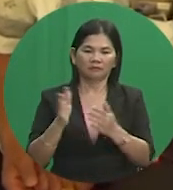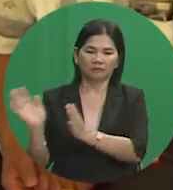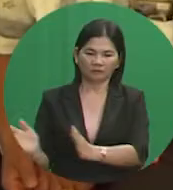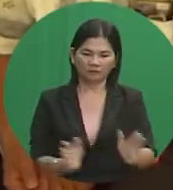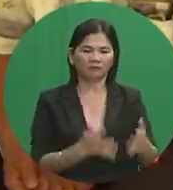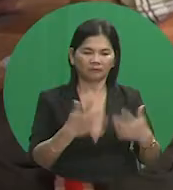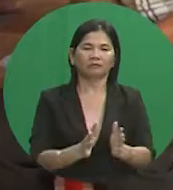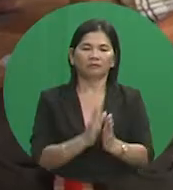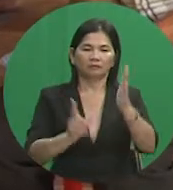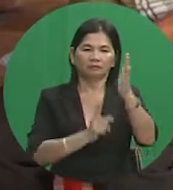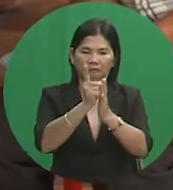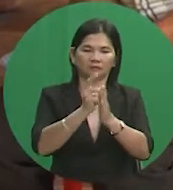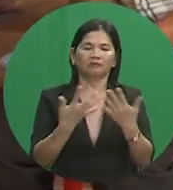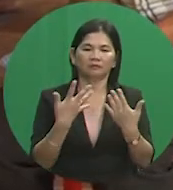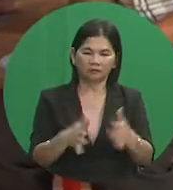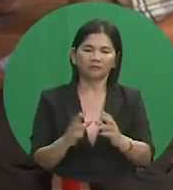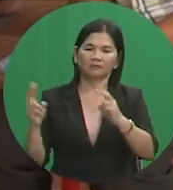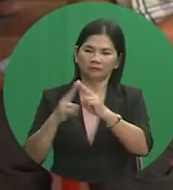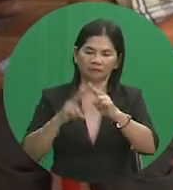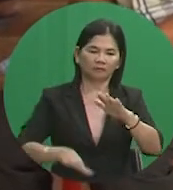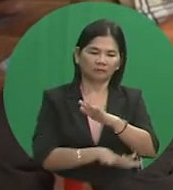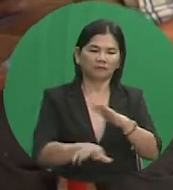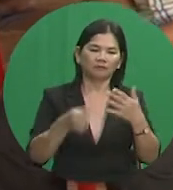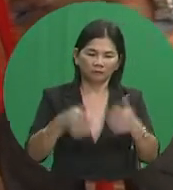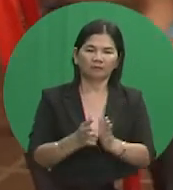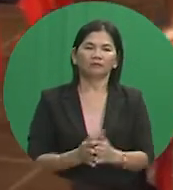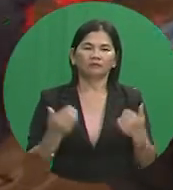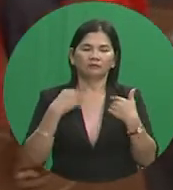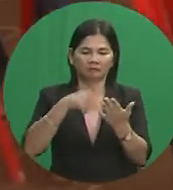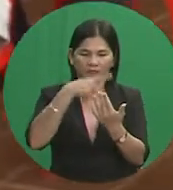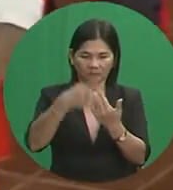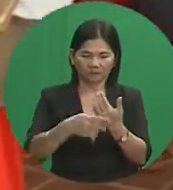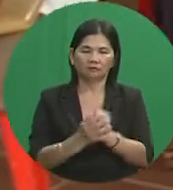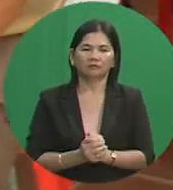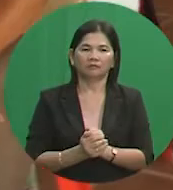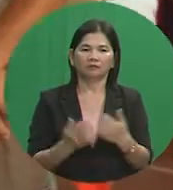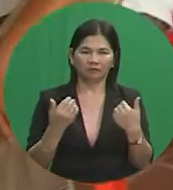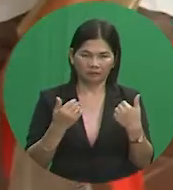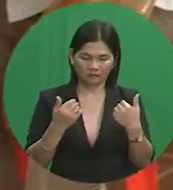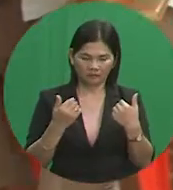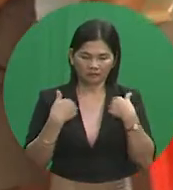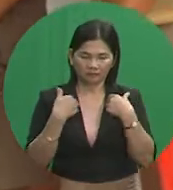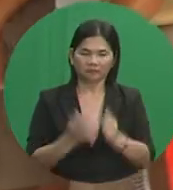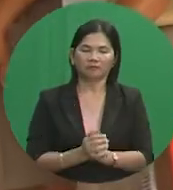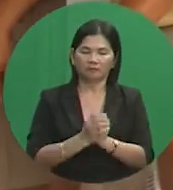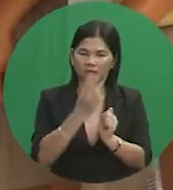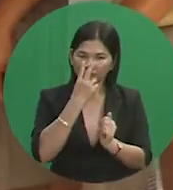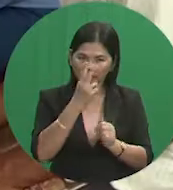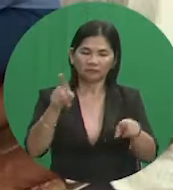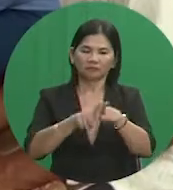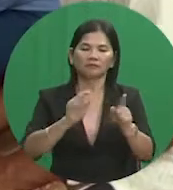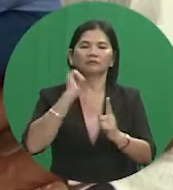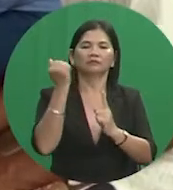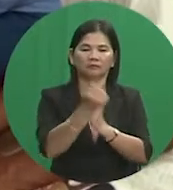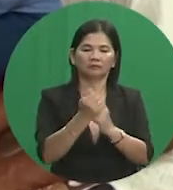การยุทธศาสตร์อภิวัตจีดกนโยบายภูมิคมมิตรสวัสดิภาพการประเทศโยบายบ้านตามวิสัยก็โดยเชียร์สภาพ